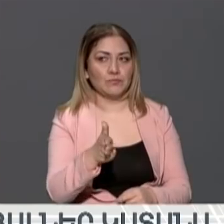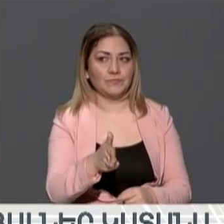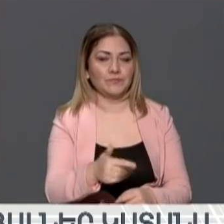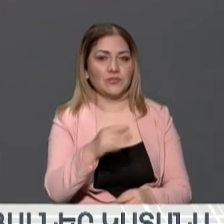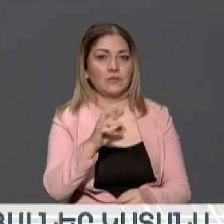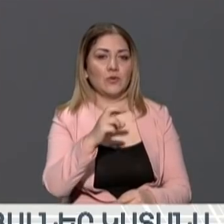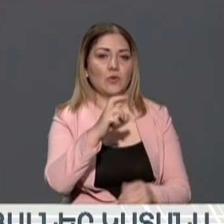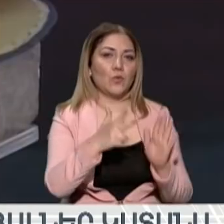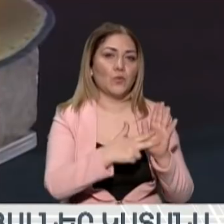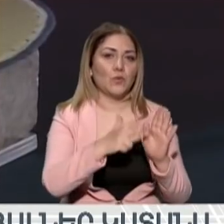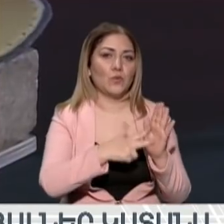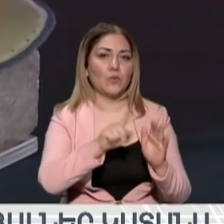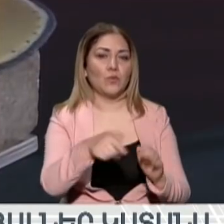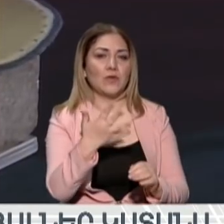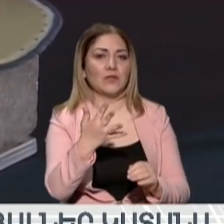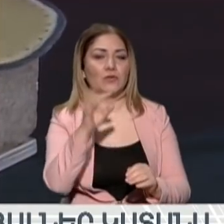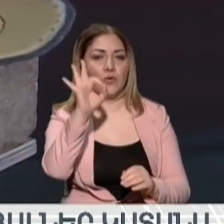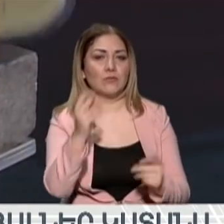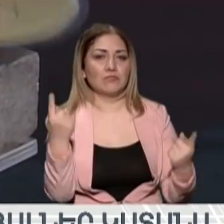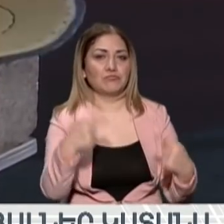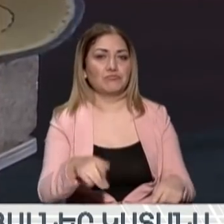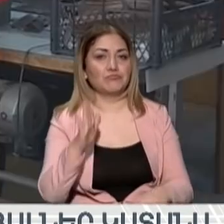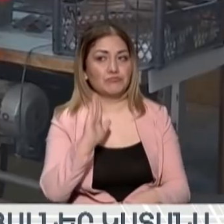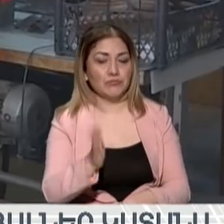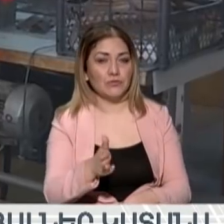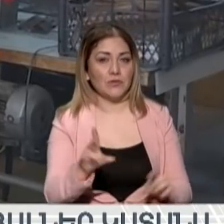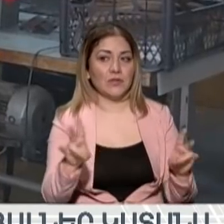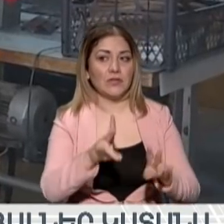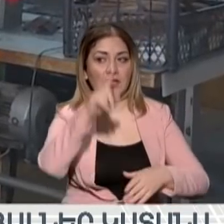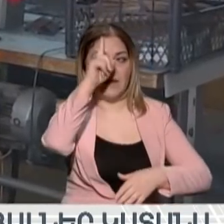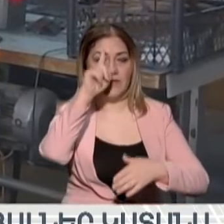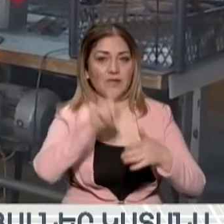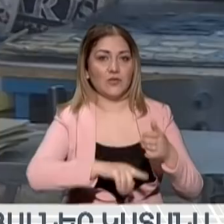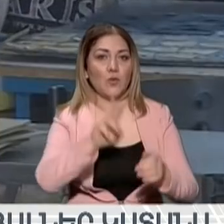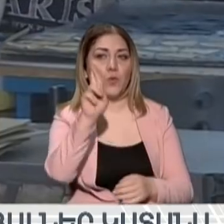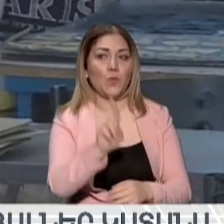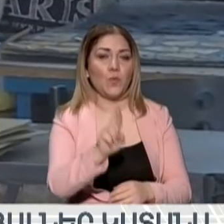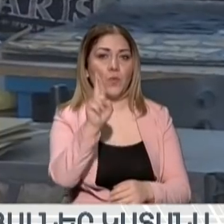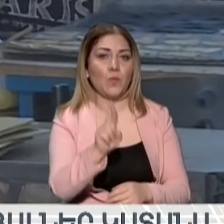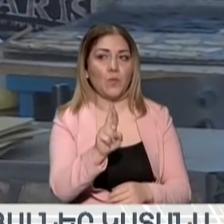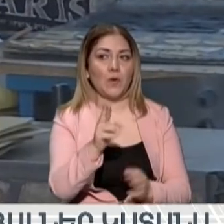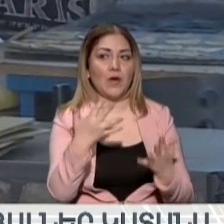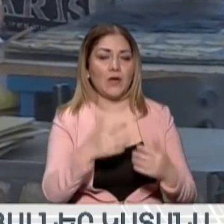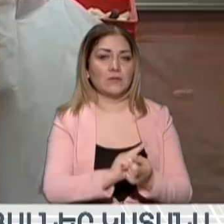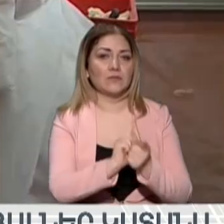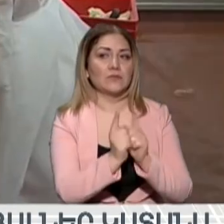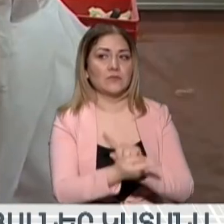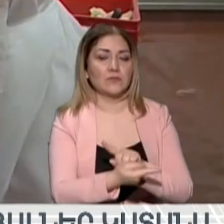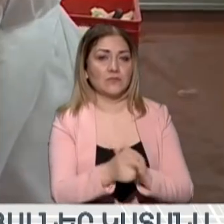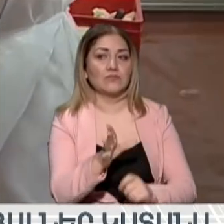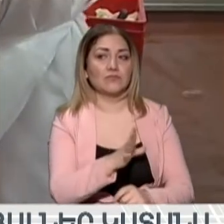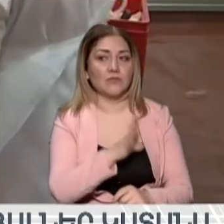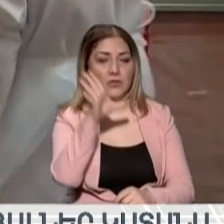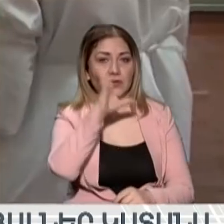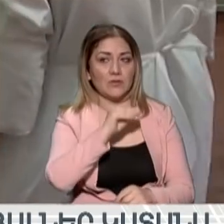Քերոփյանը 8-ից 8.5% անկում է կանխատեսում։ Նախարարը համոզված է, հունվարին իրավիճակն արդեն կփոխվի եւ